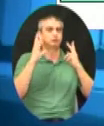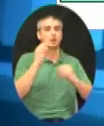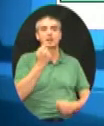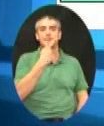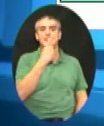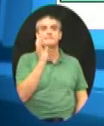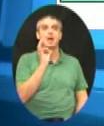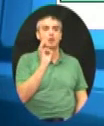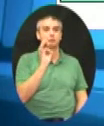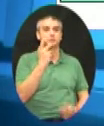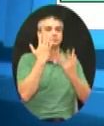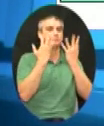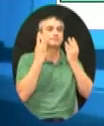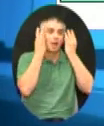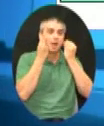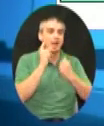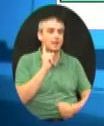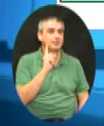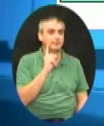כמעט 100% במספר החרדים,